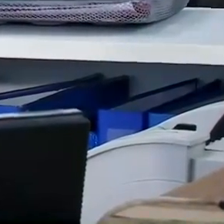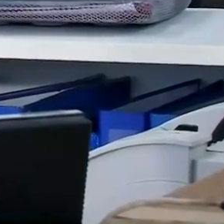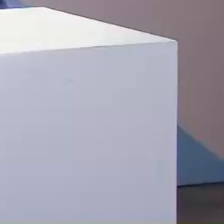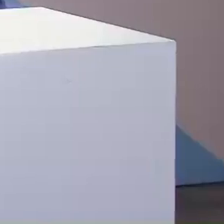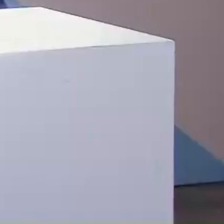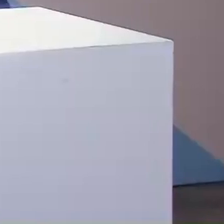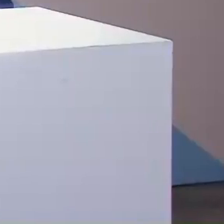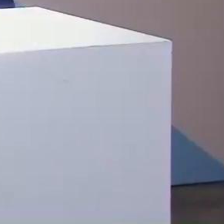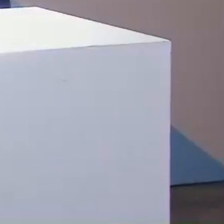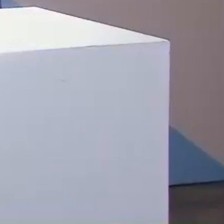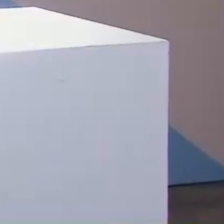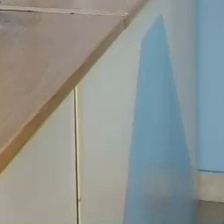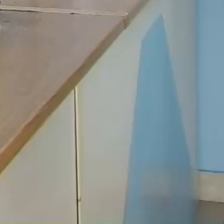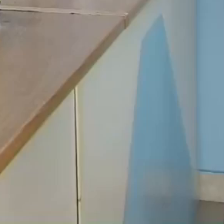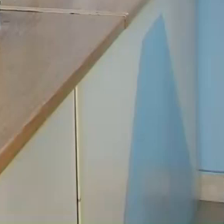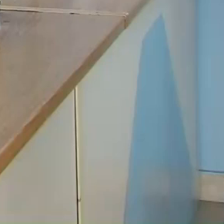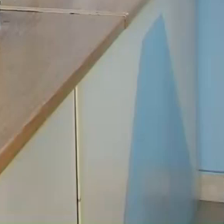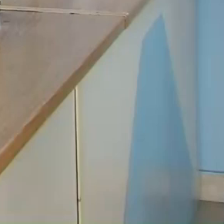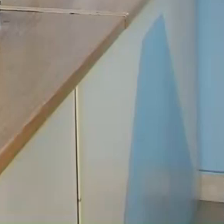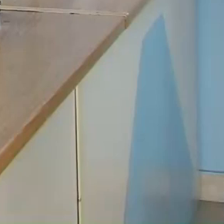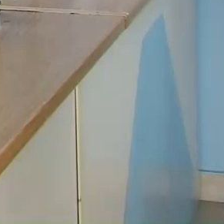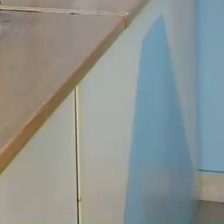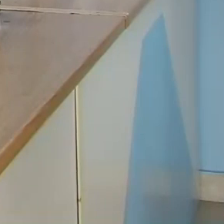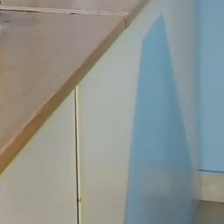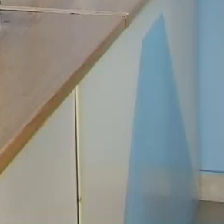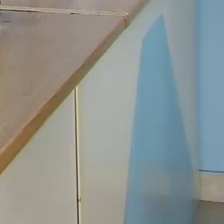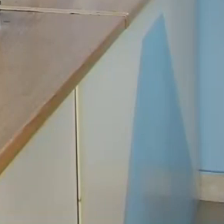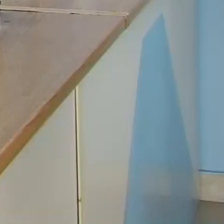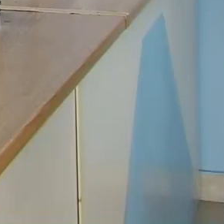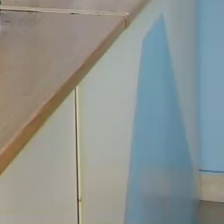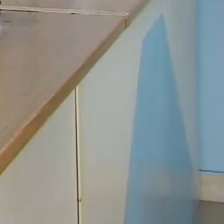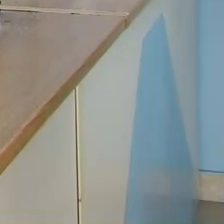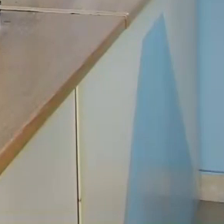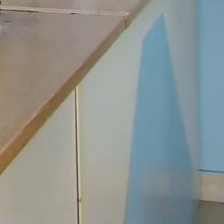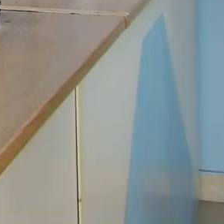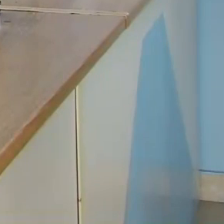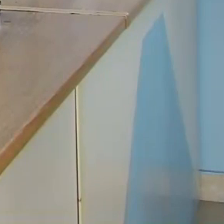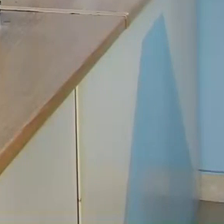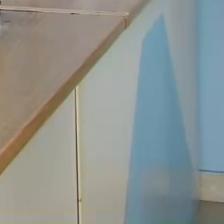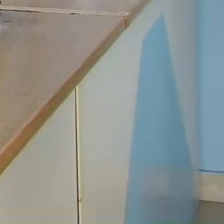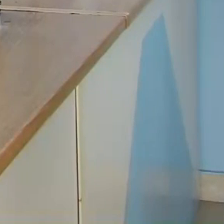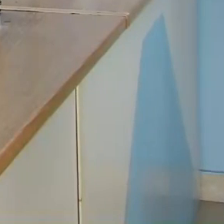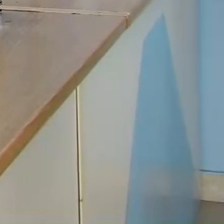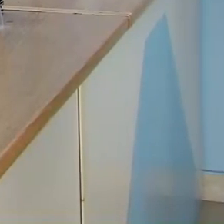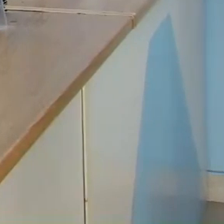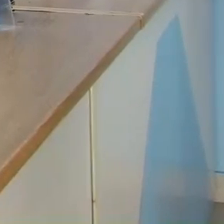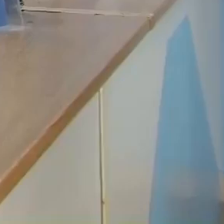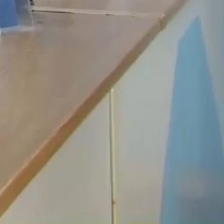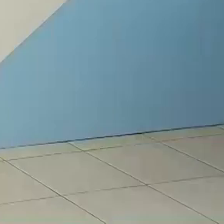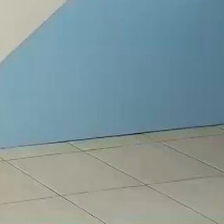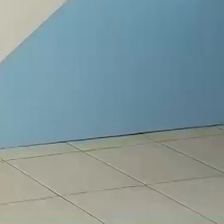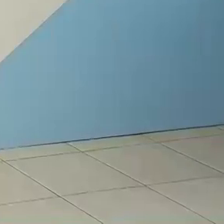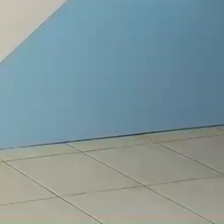kaş göz ediyor. Tuğba biraz kararsızlık yaşadıktan sonra utana sıkıla kalkıp Nurhan'ın yanına geldi.